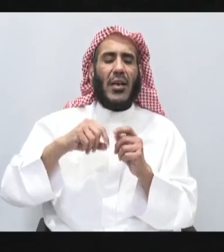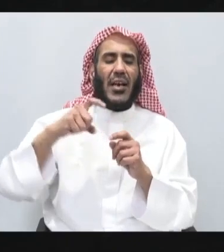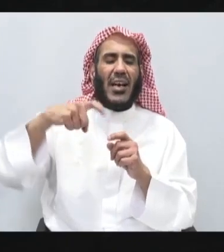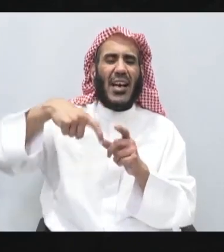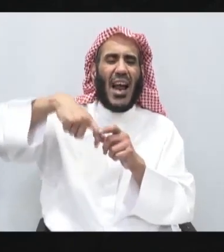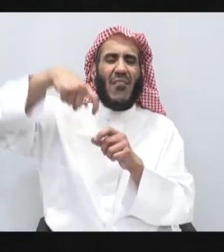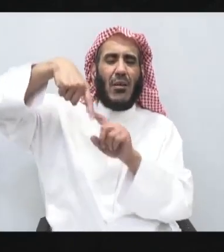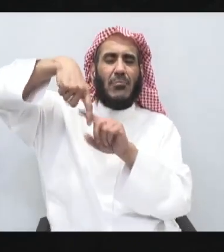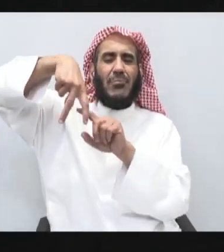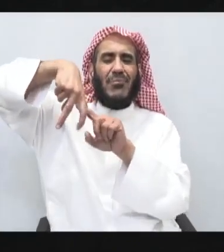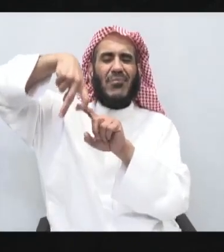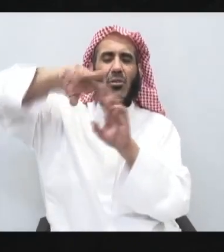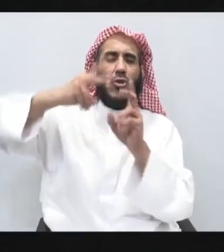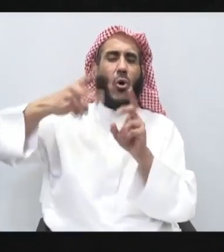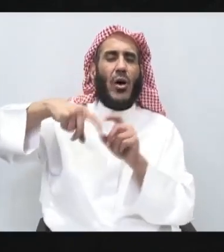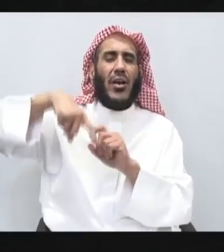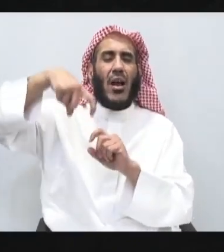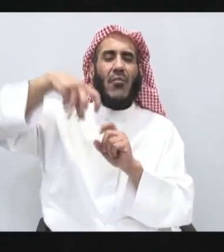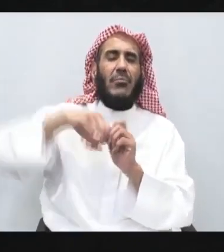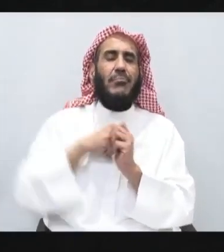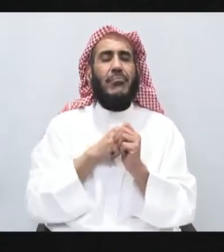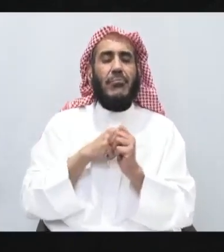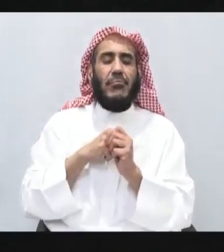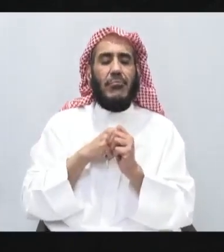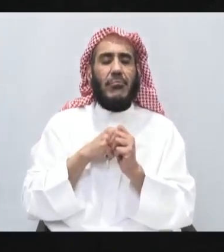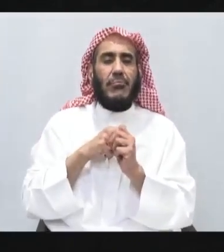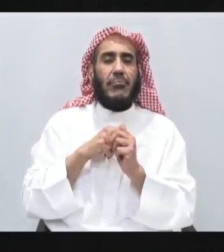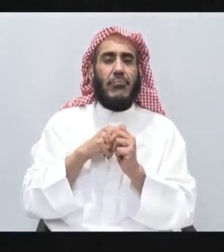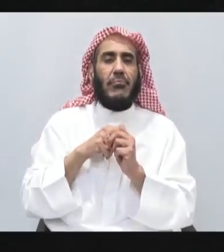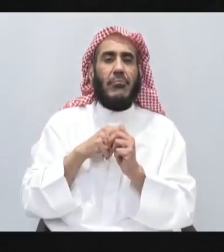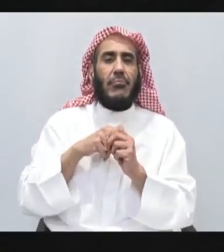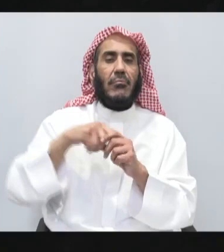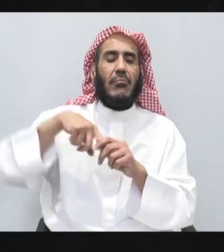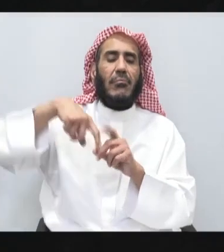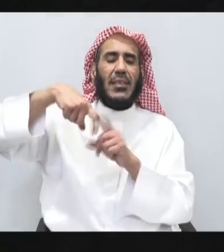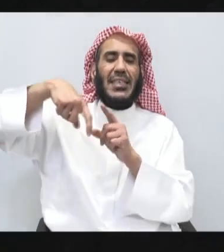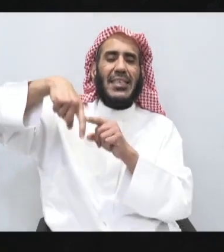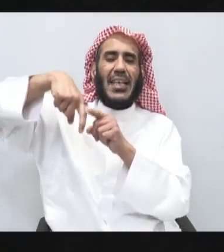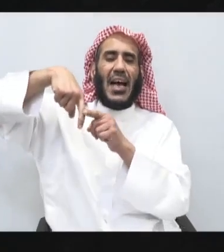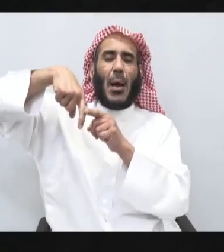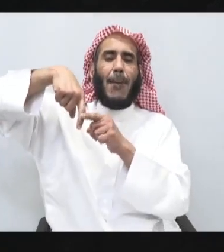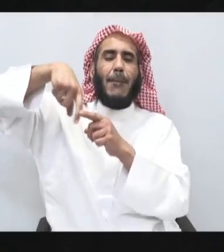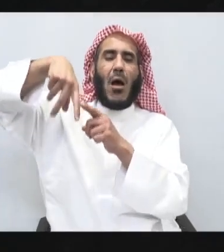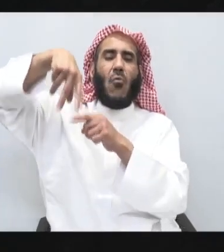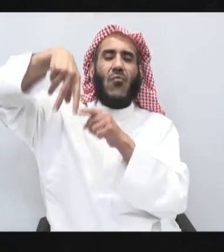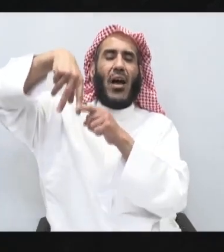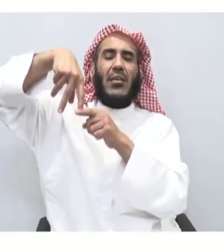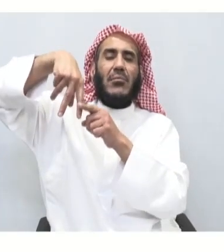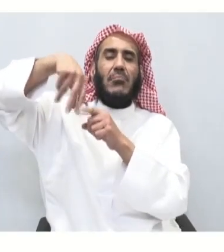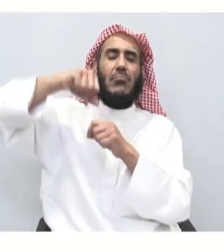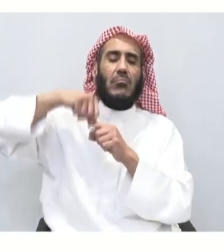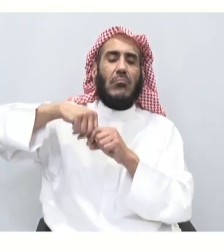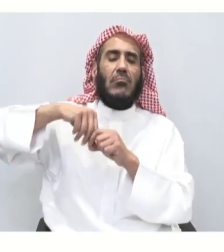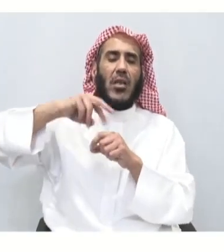الموجوده هنا ما نوع الرافعه الموجوده في الساق هنا او الفخذ